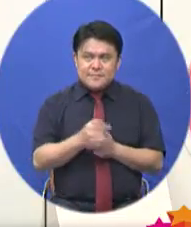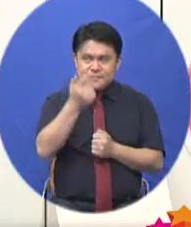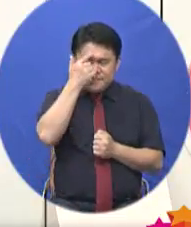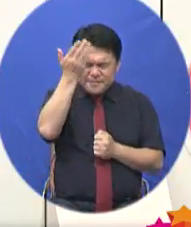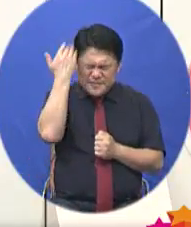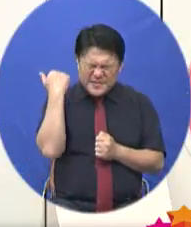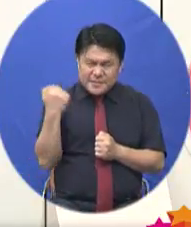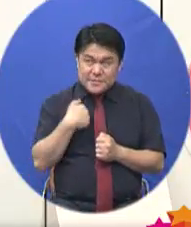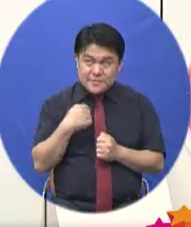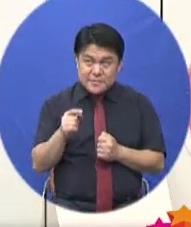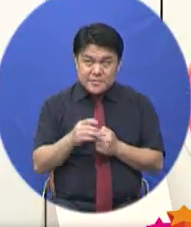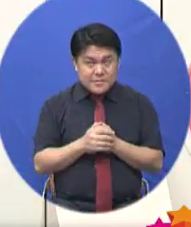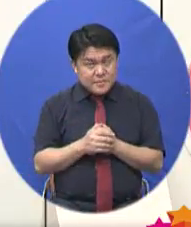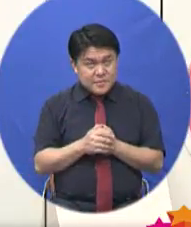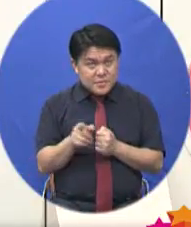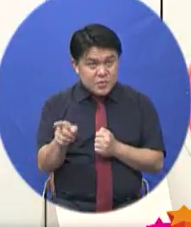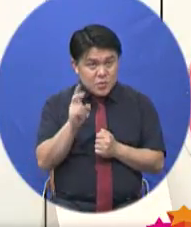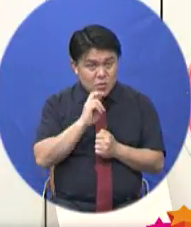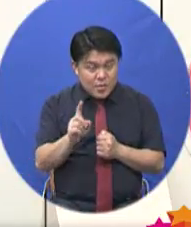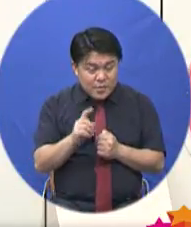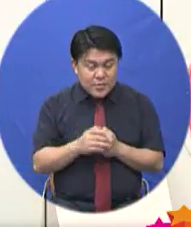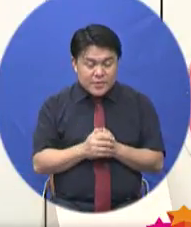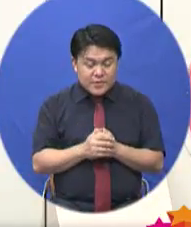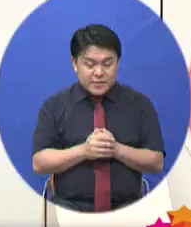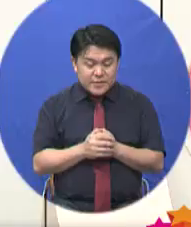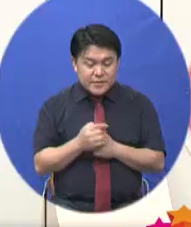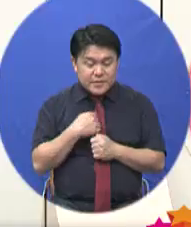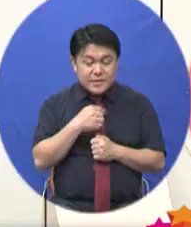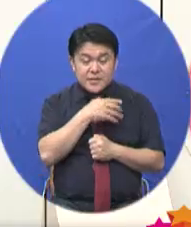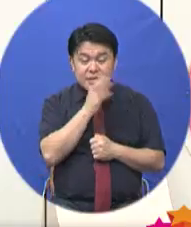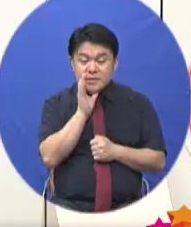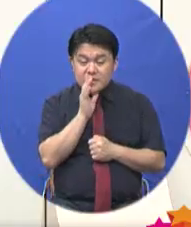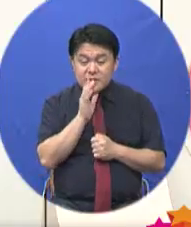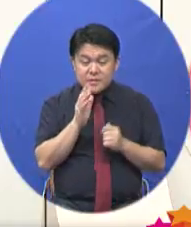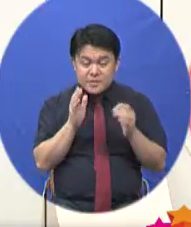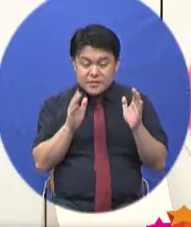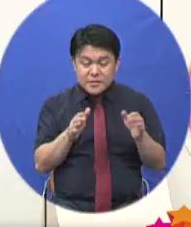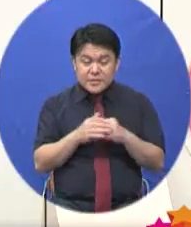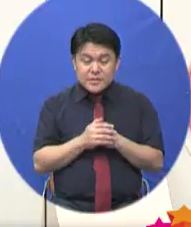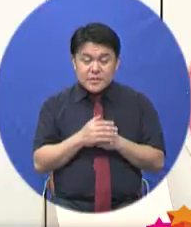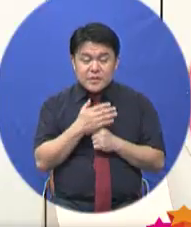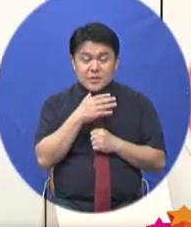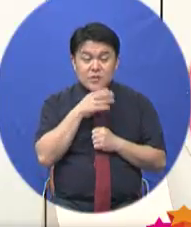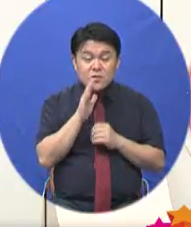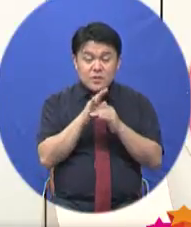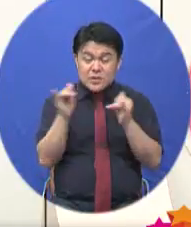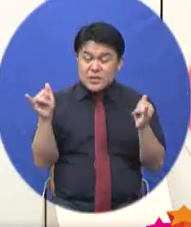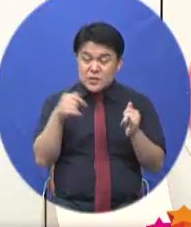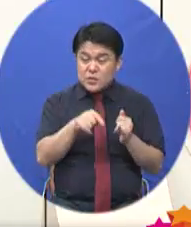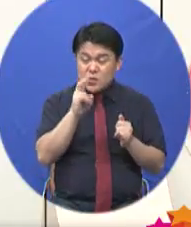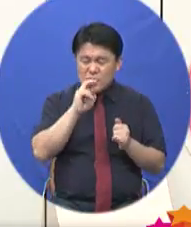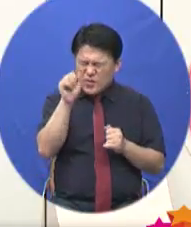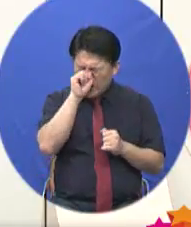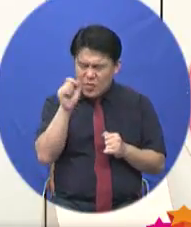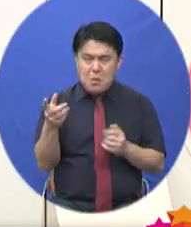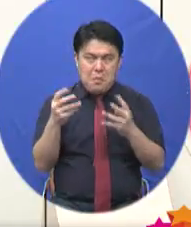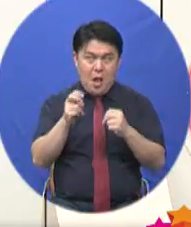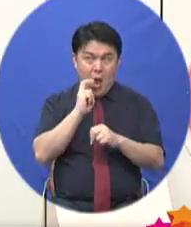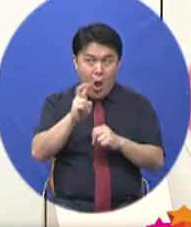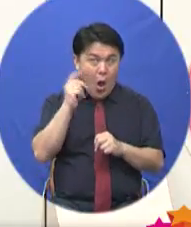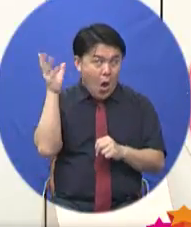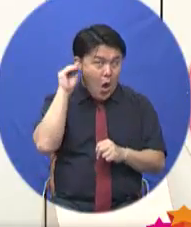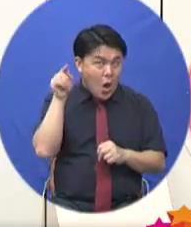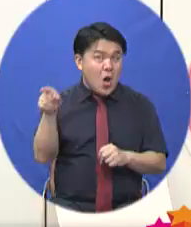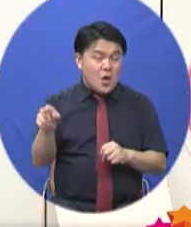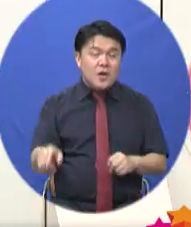네. 네. 이 노래는 이제 제가 나이가 이렇게 옛날에 어렸을 때 이 노래를 억수로 즐겨 많이 불렀거든요.